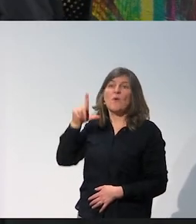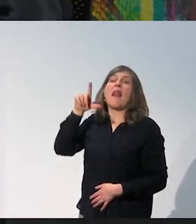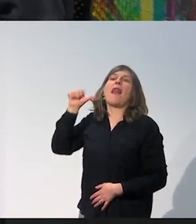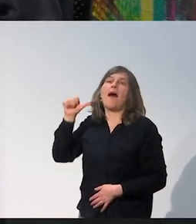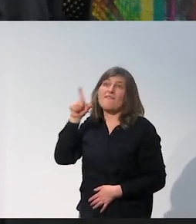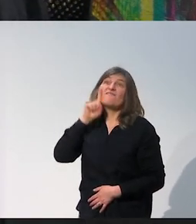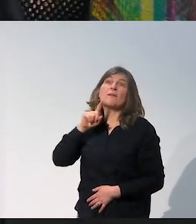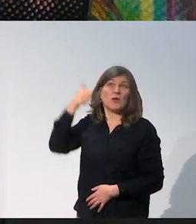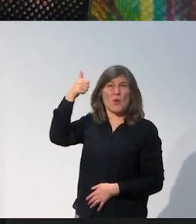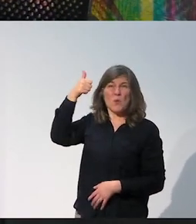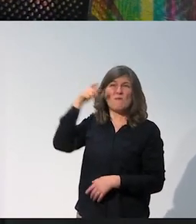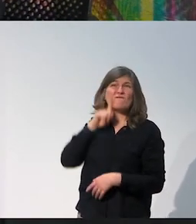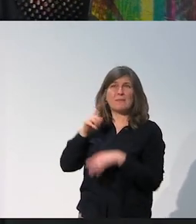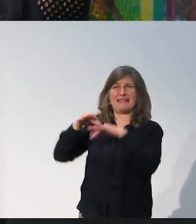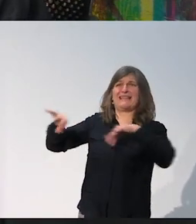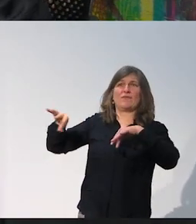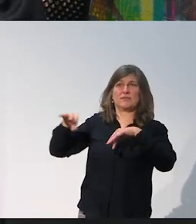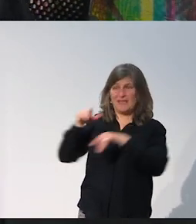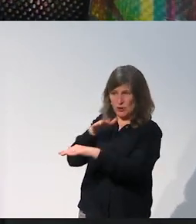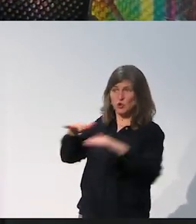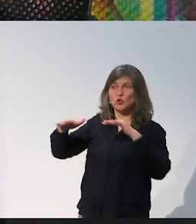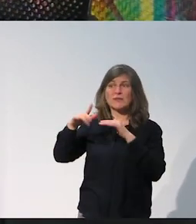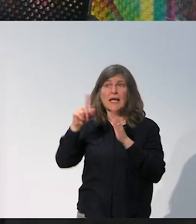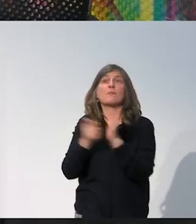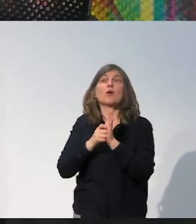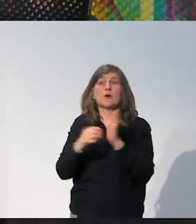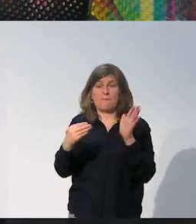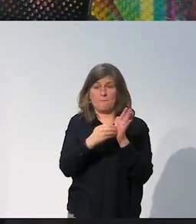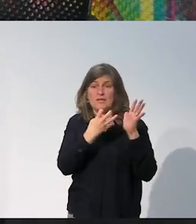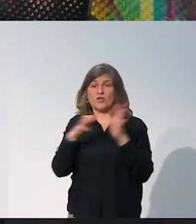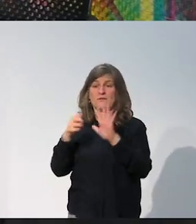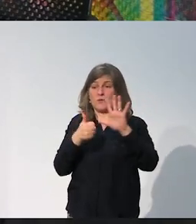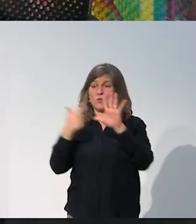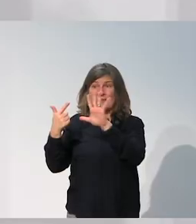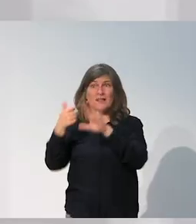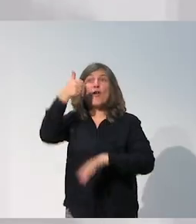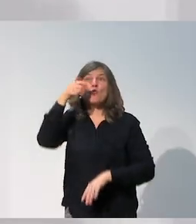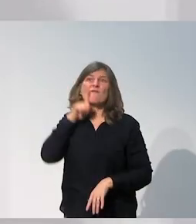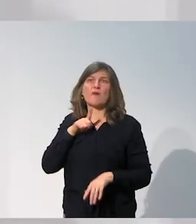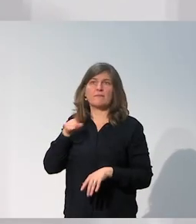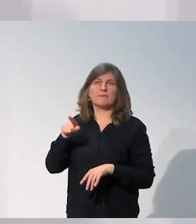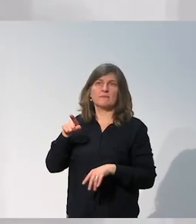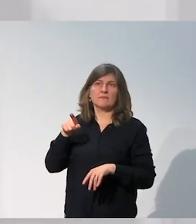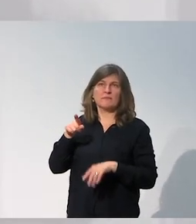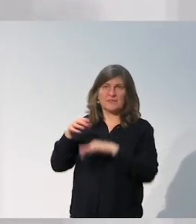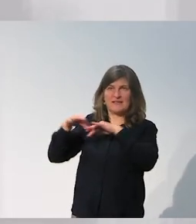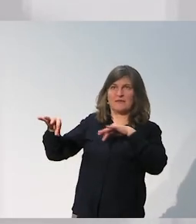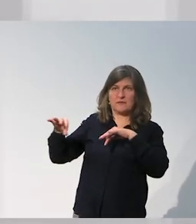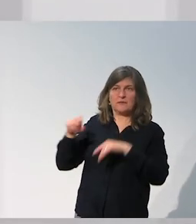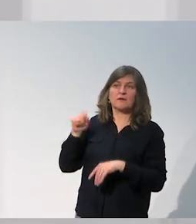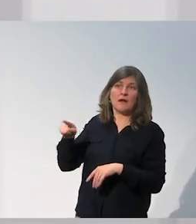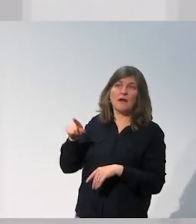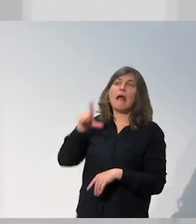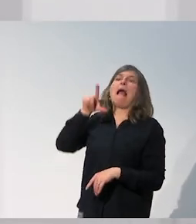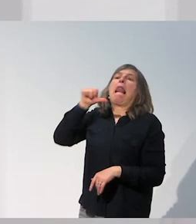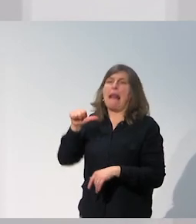divorcée, parce qu'il n'y en a qu'une. Hein, dans cette société en 1967, il n'y en a qu'une. Hein. Voilà, c'est la Marissou, d'ailleurs on l'appelle